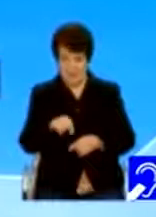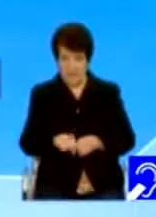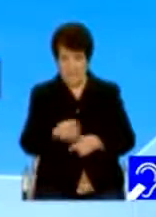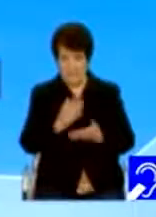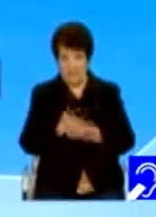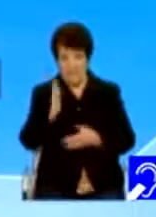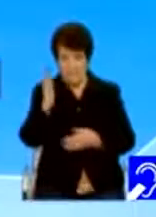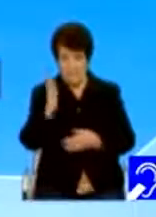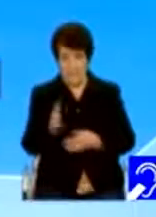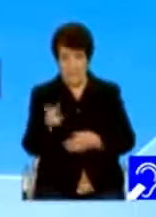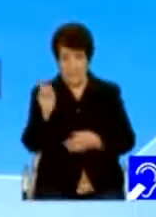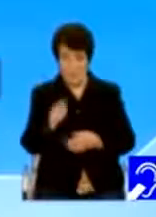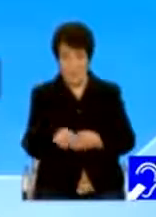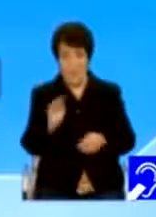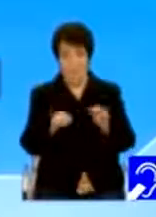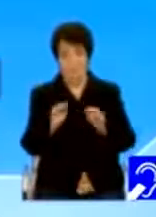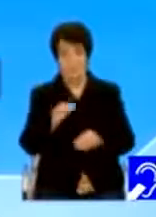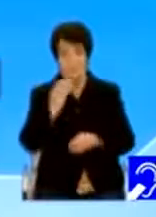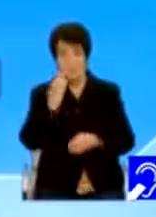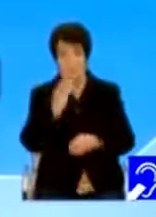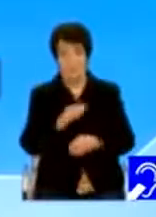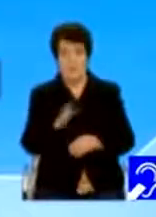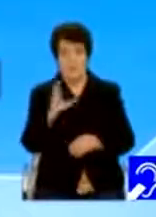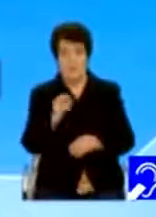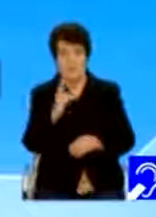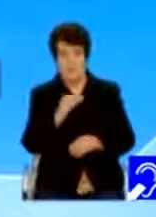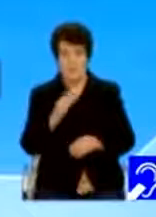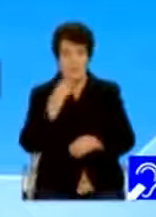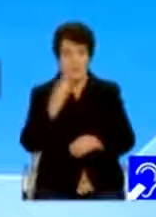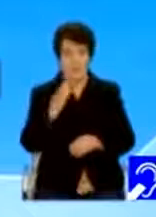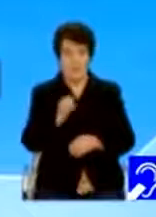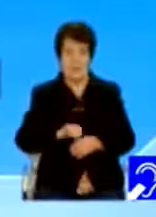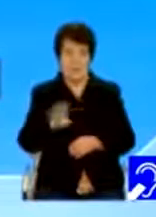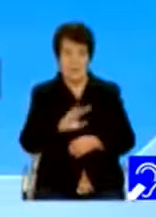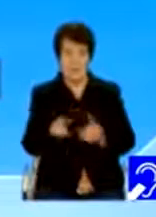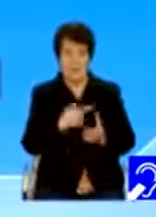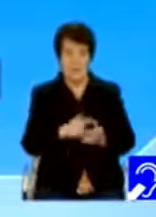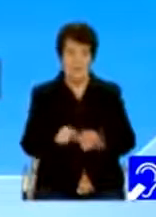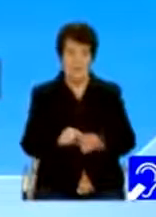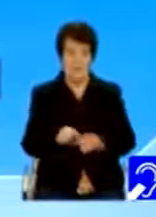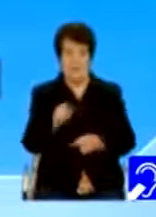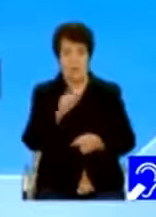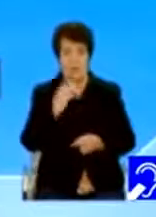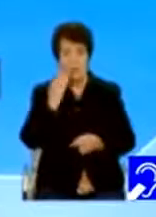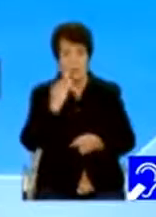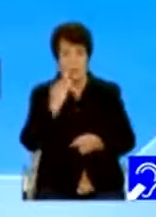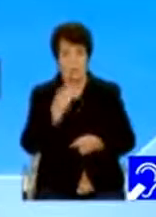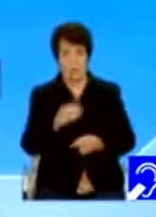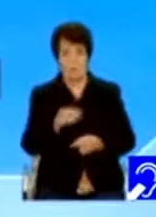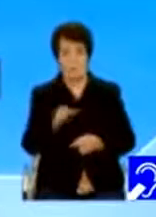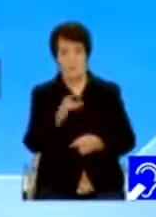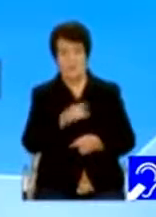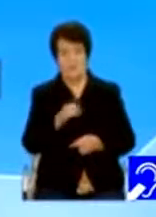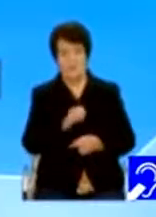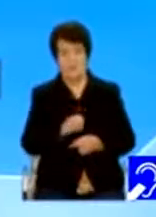are viitor doar în componența României și în spațiul european. Ori cu România și cu Europa, ori deloc. Doamne ajută, pe